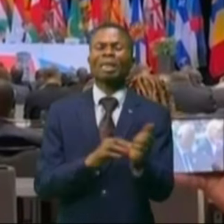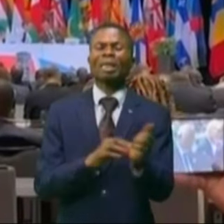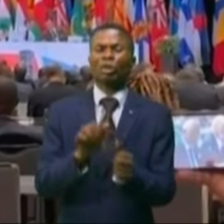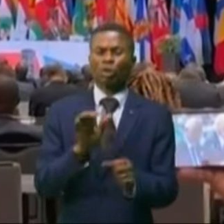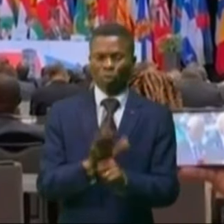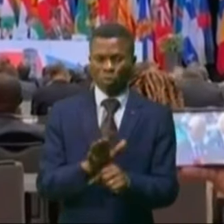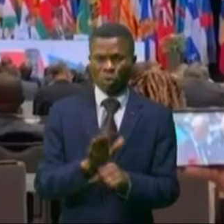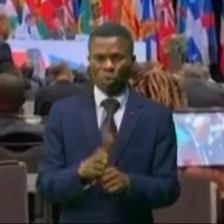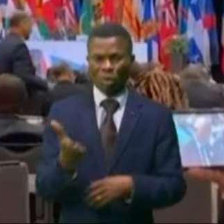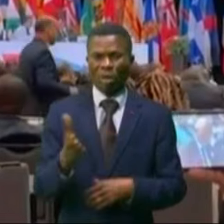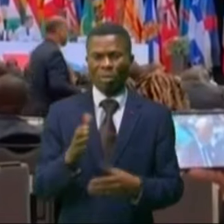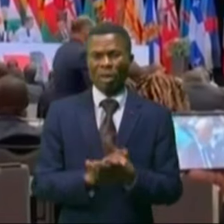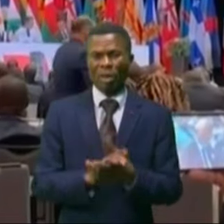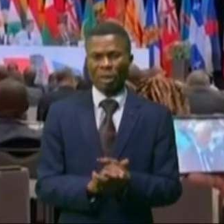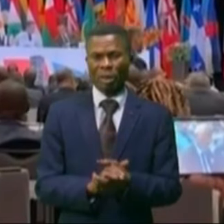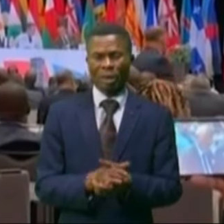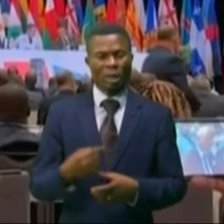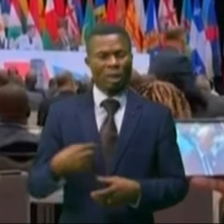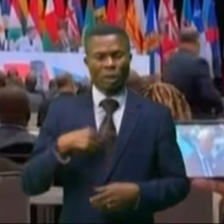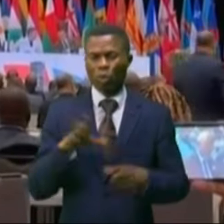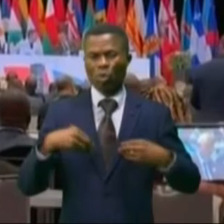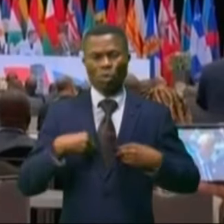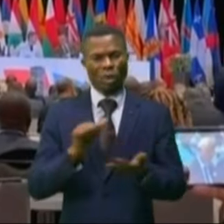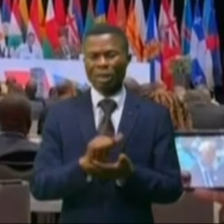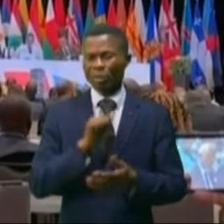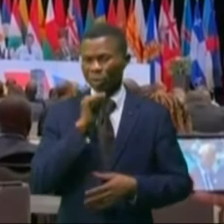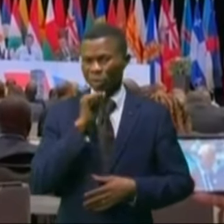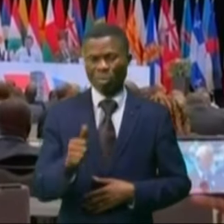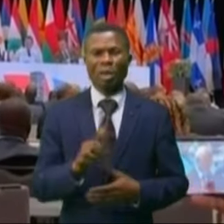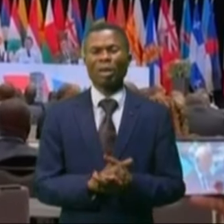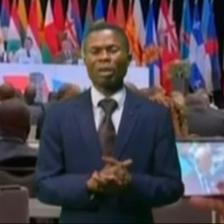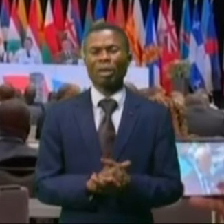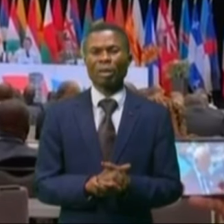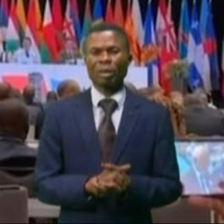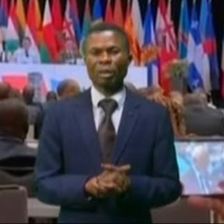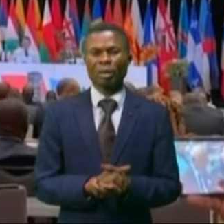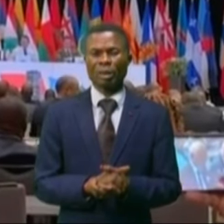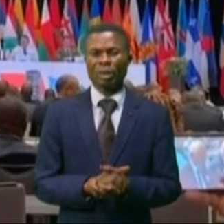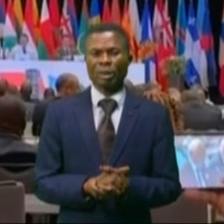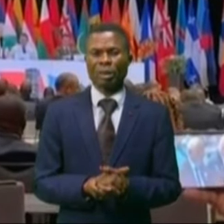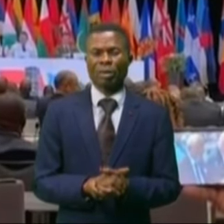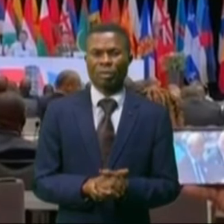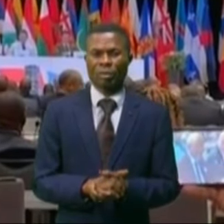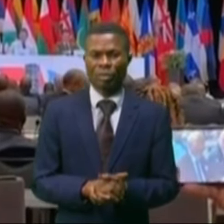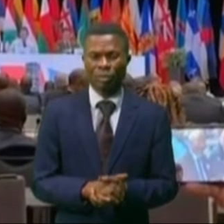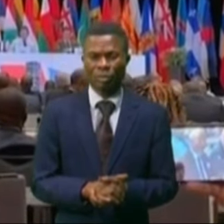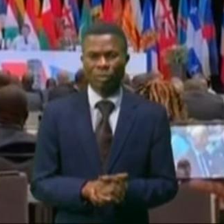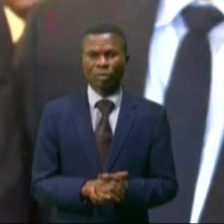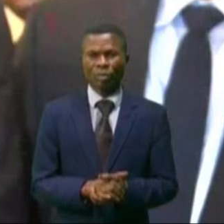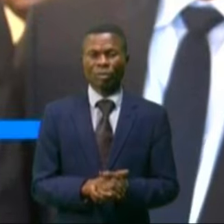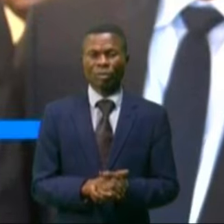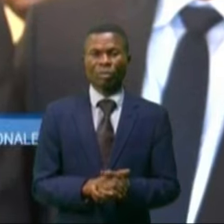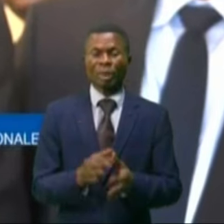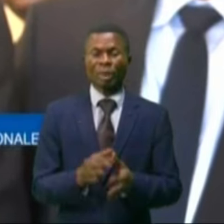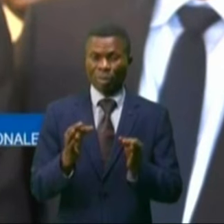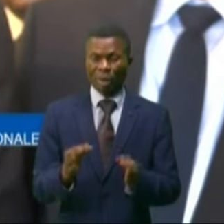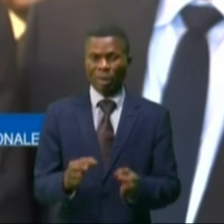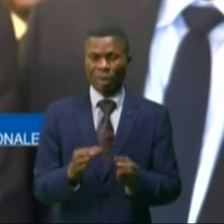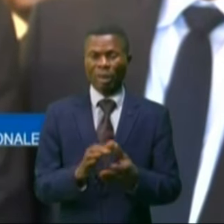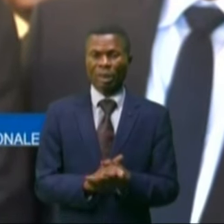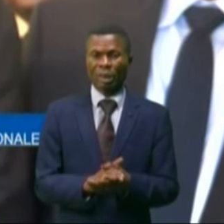effectivement à notre Kivu, à l'Ituri, on les a cités clairement. Aujourd'hui, c'est